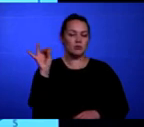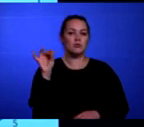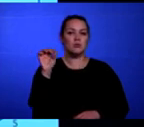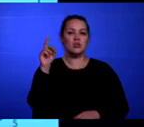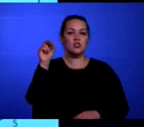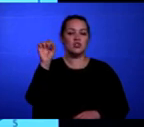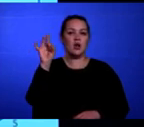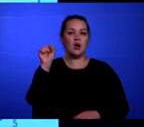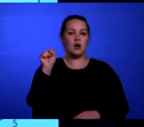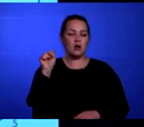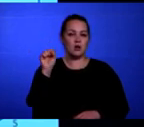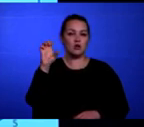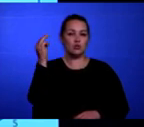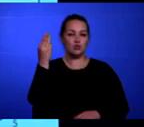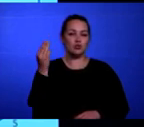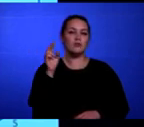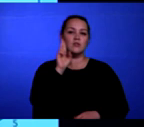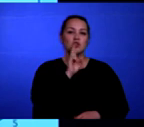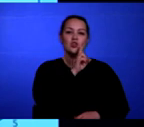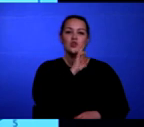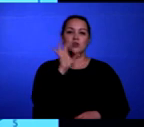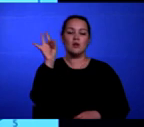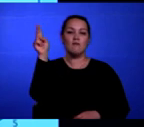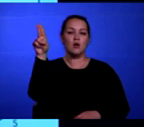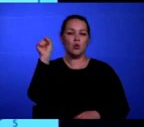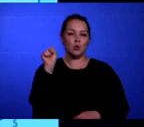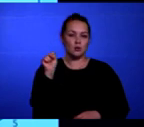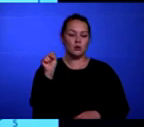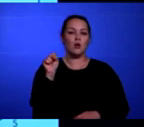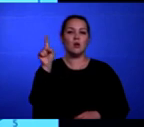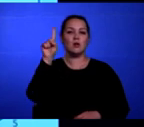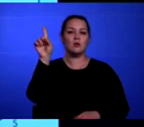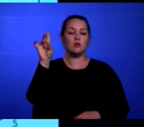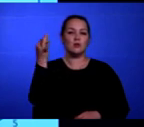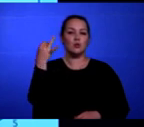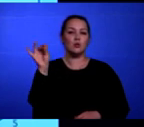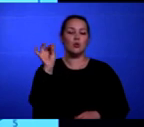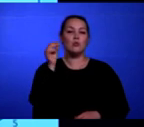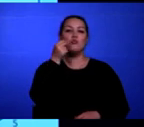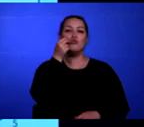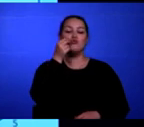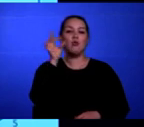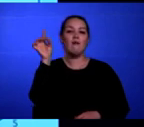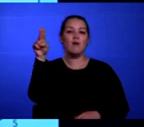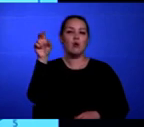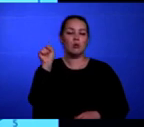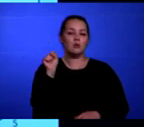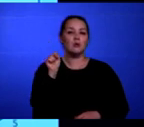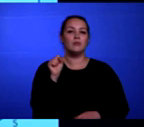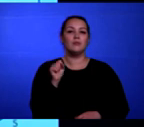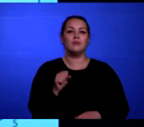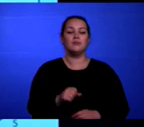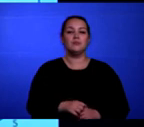существительное женского рода зной он мой мужского рода темное